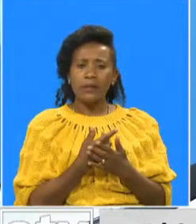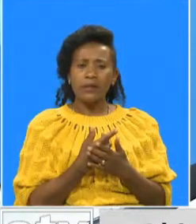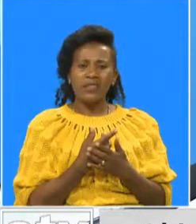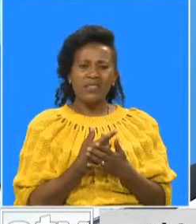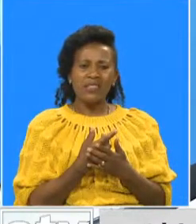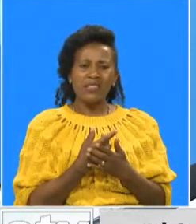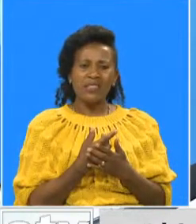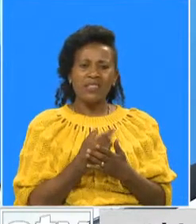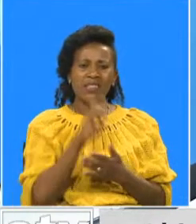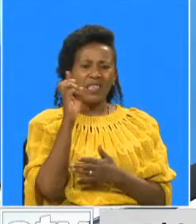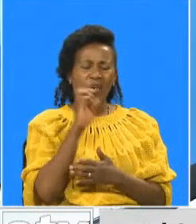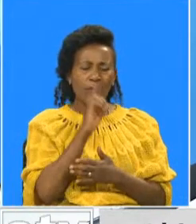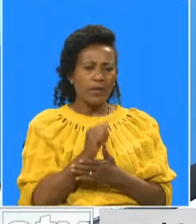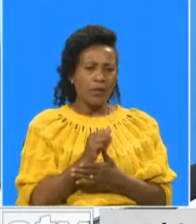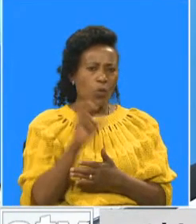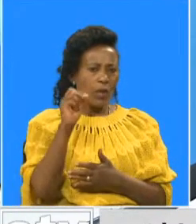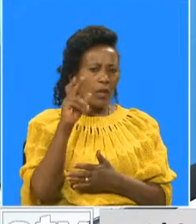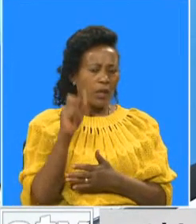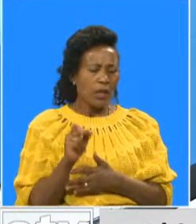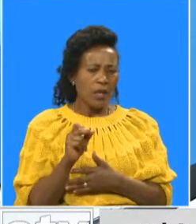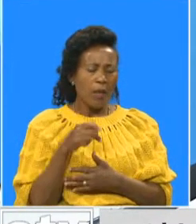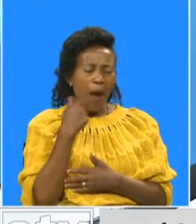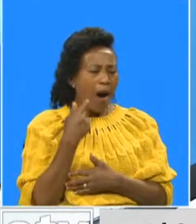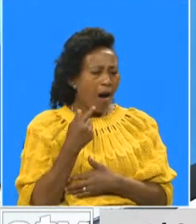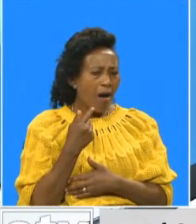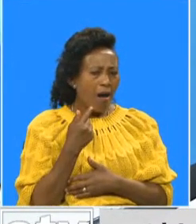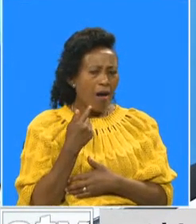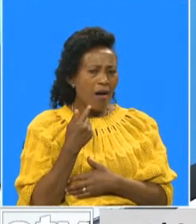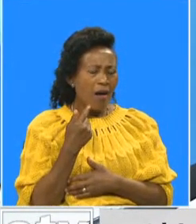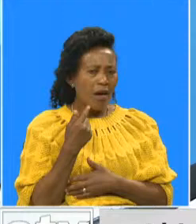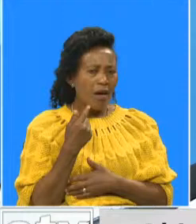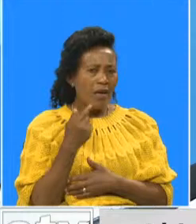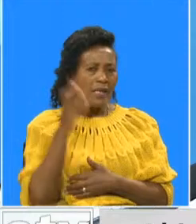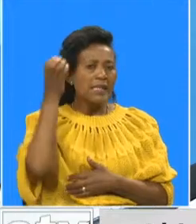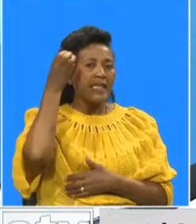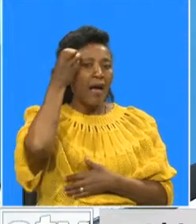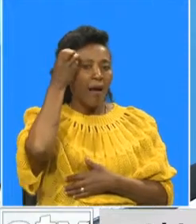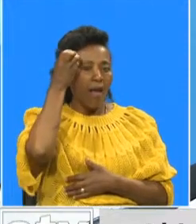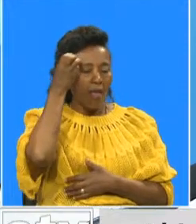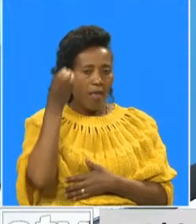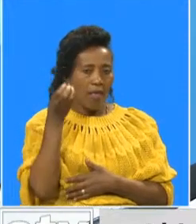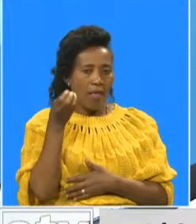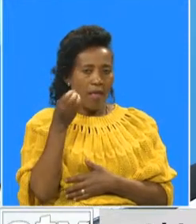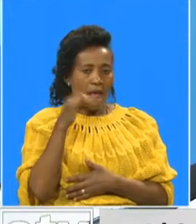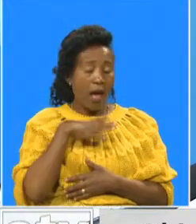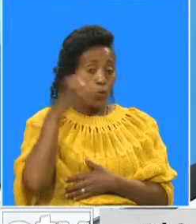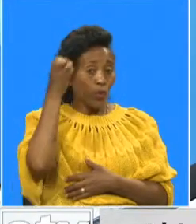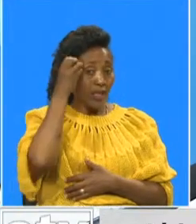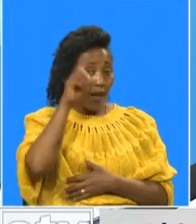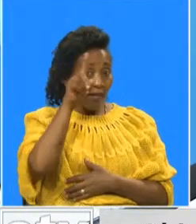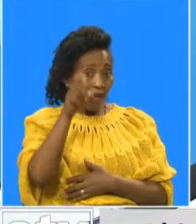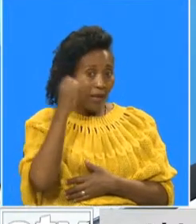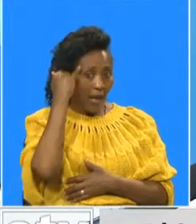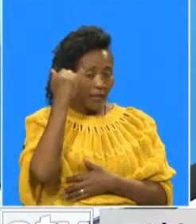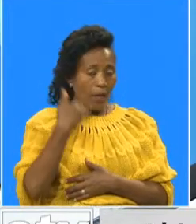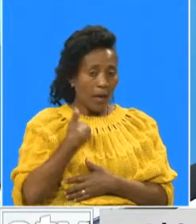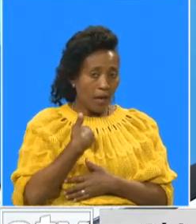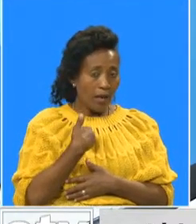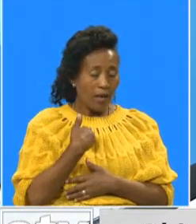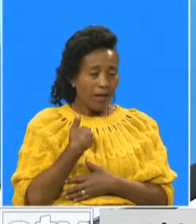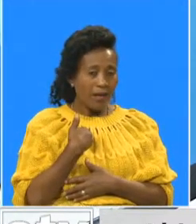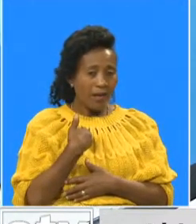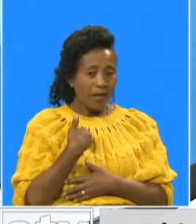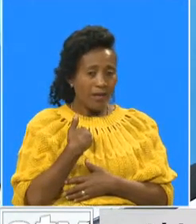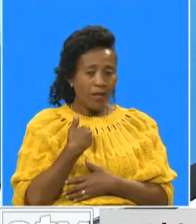ታክሲ ከበሌ ግዛር ወረዳ። ማን አሉን? ጸጋዬ። እሺ፣ አቶ ጸጋዬ ጥያቄ፣ ሀሳብ፣ አስተያየት